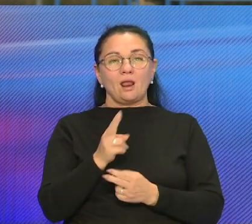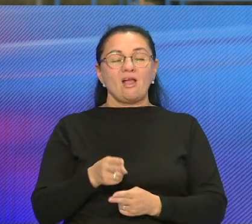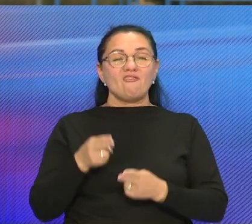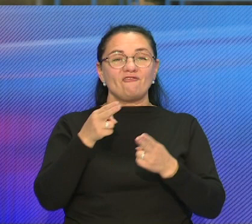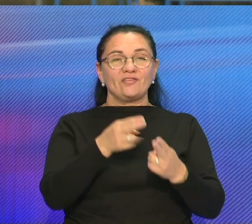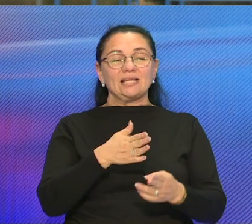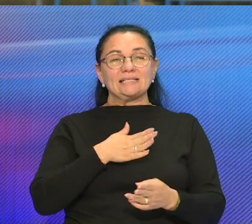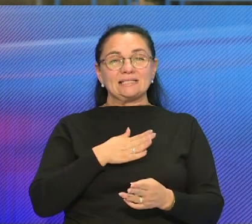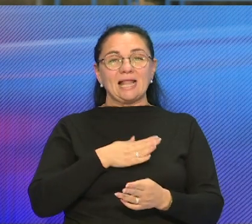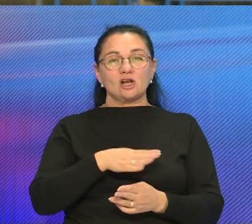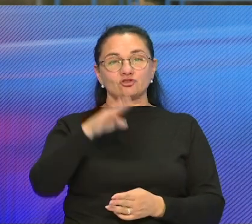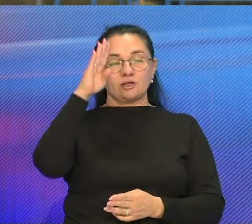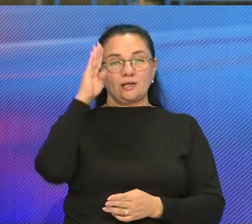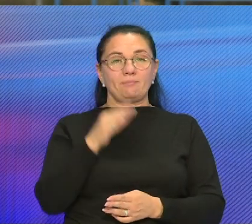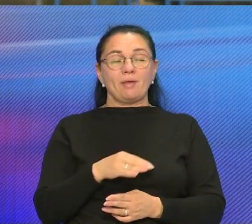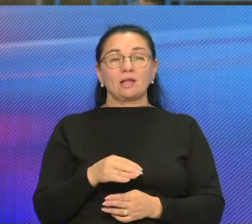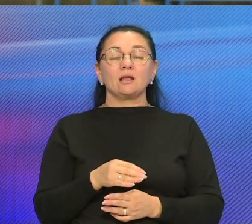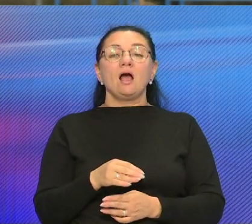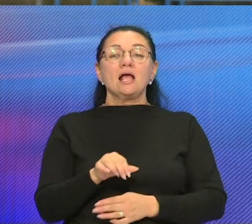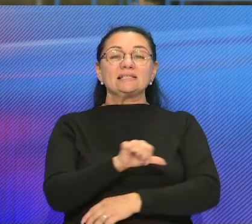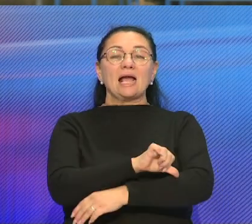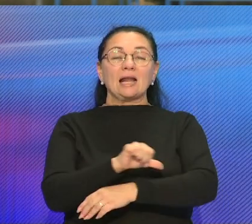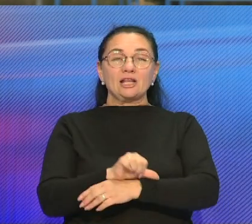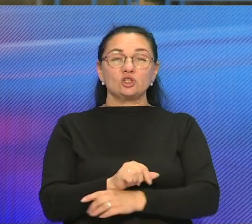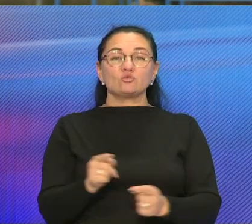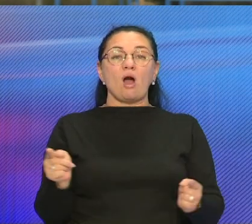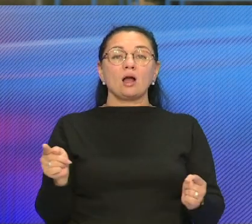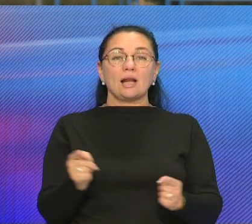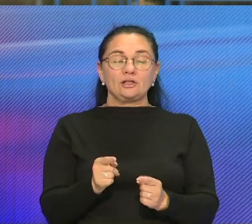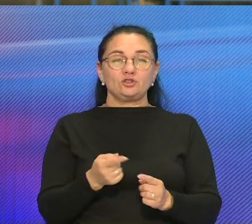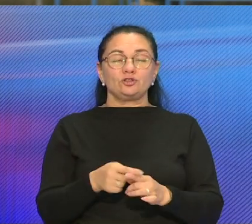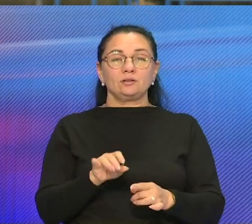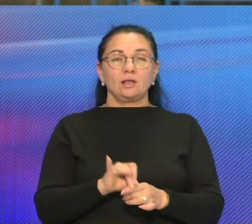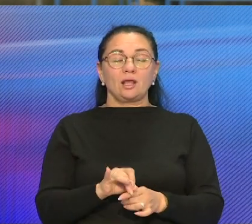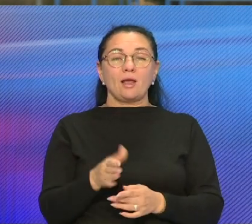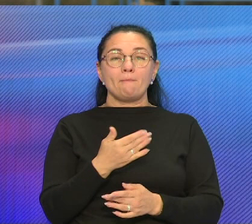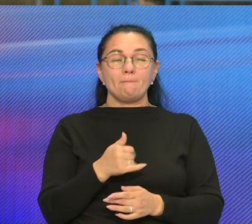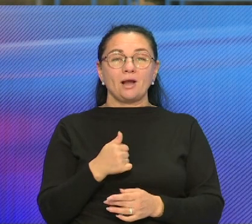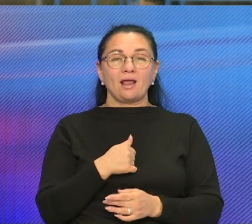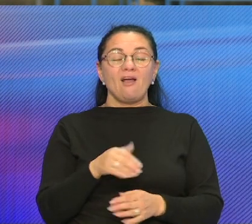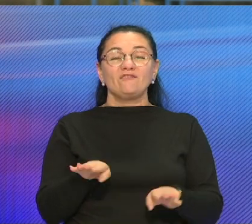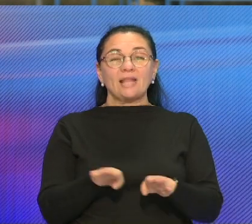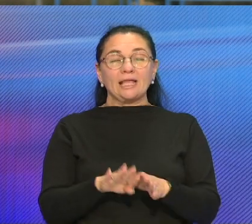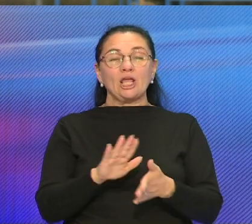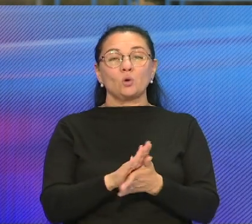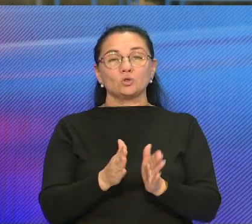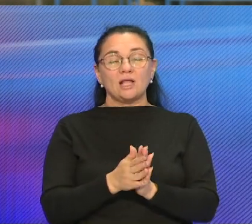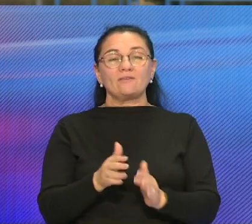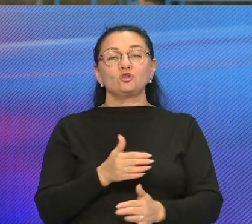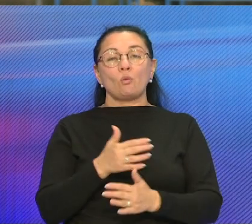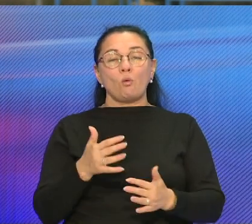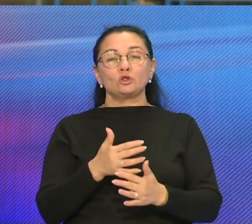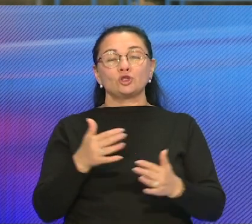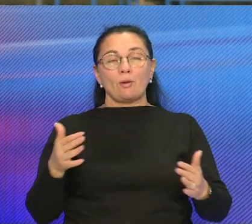ребят за рубеж ограничен. Но мы в данных условиях все больше контактируем с